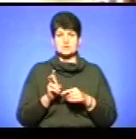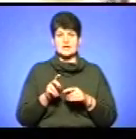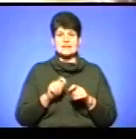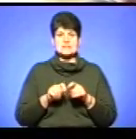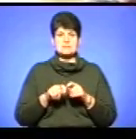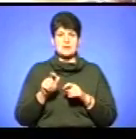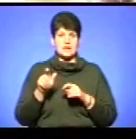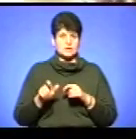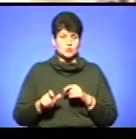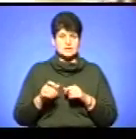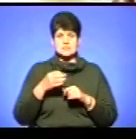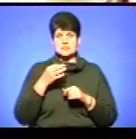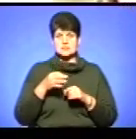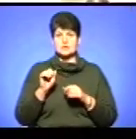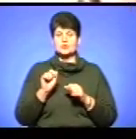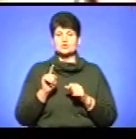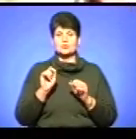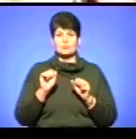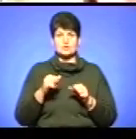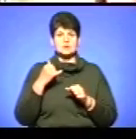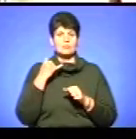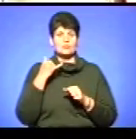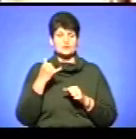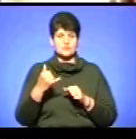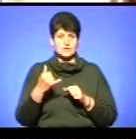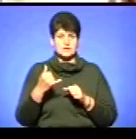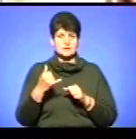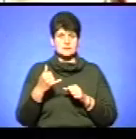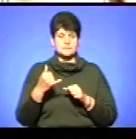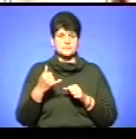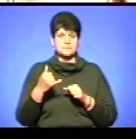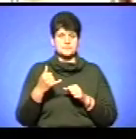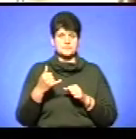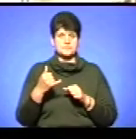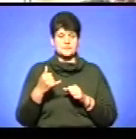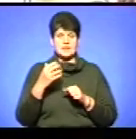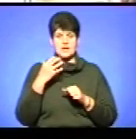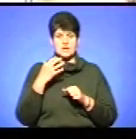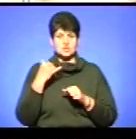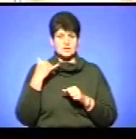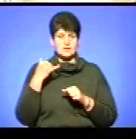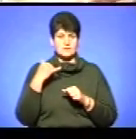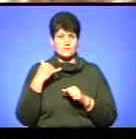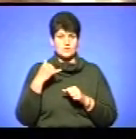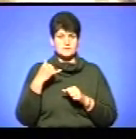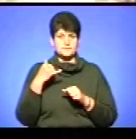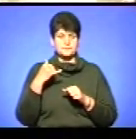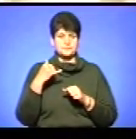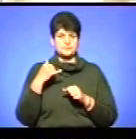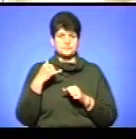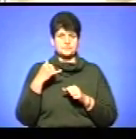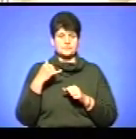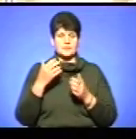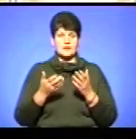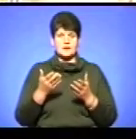чи хто вона така, і сказала, що можна передзвонити на гарячий телефон, гарячу лінію телефону.